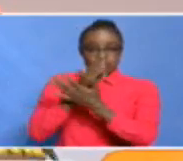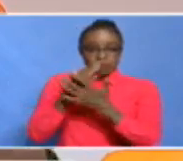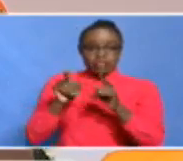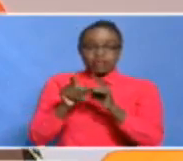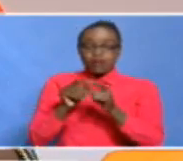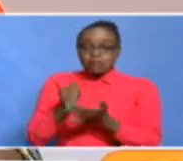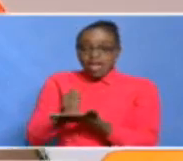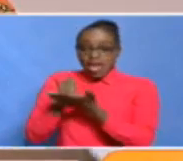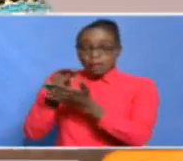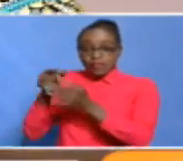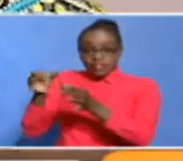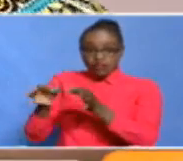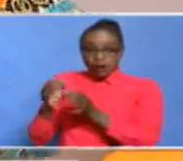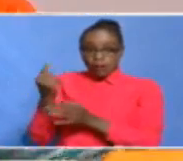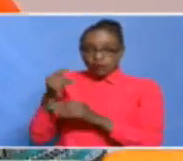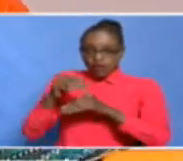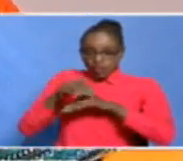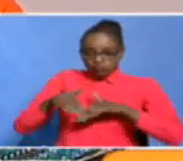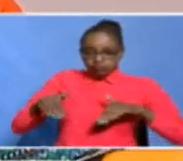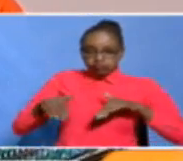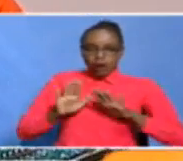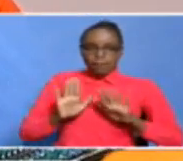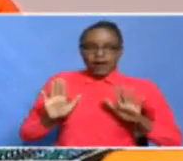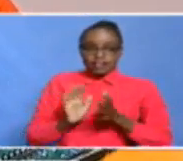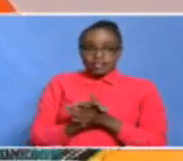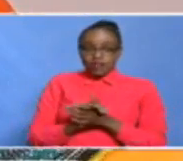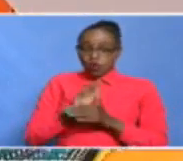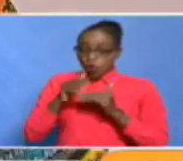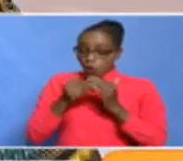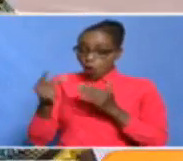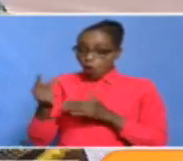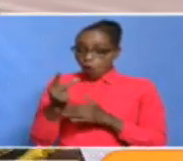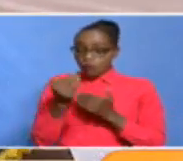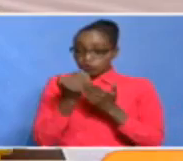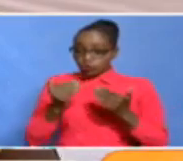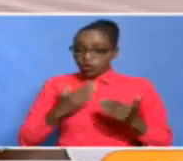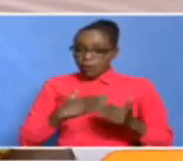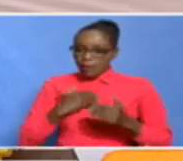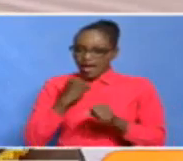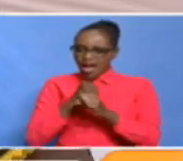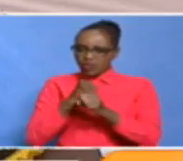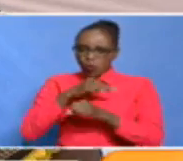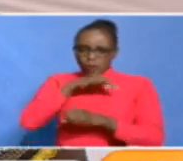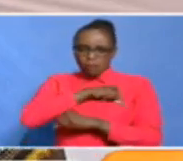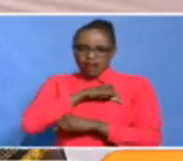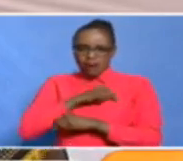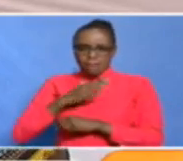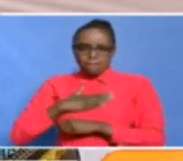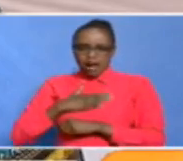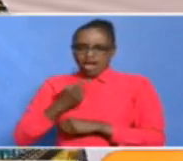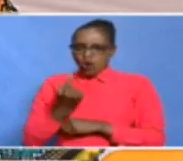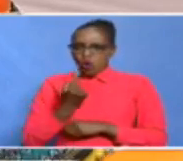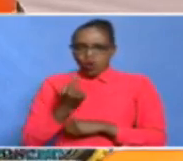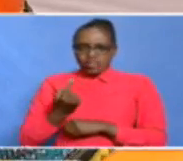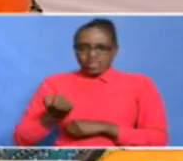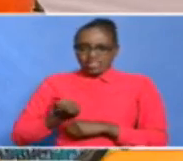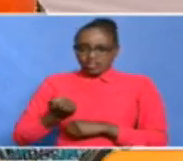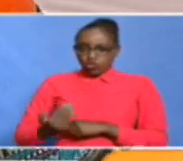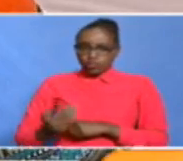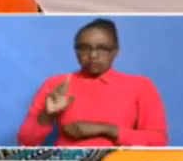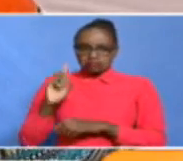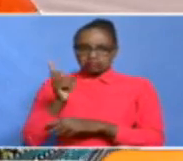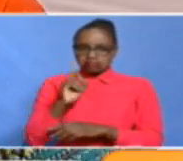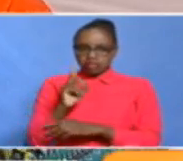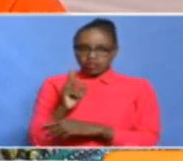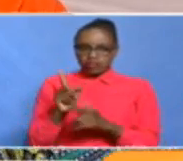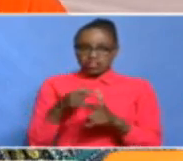ukijua nimesaidia ile family na nitakaa kando. Na ni wanangu wote wawili. Si kwamba anafanya kwa sababu ya benefit ya mtoto wake wa kike,